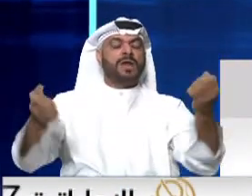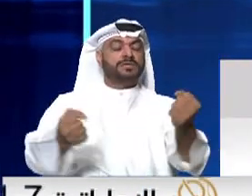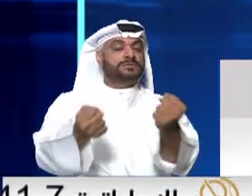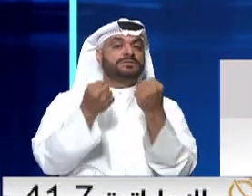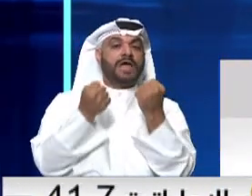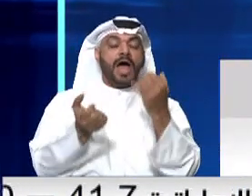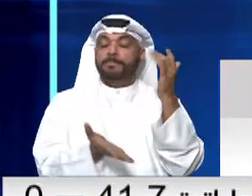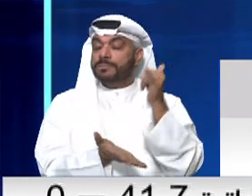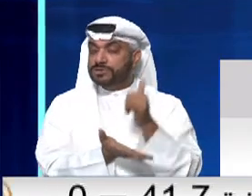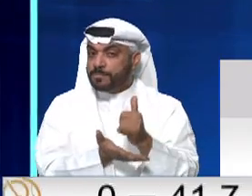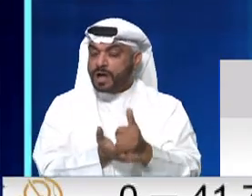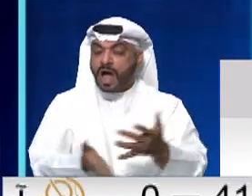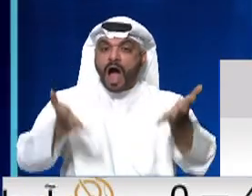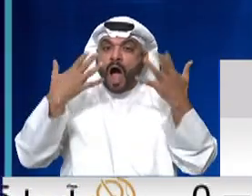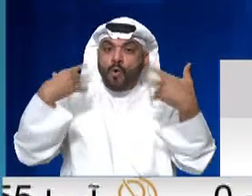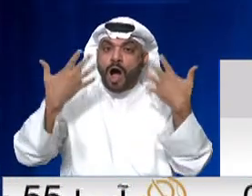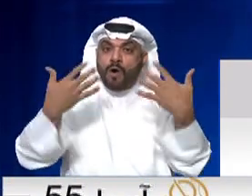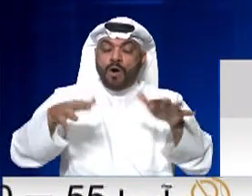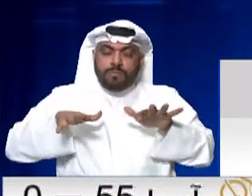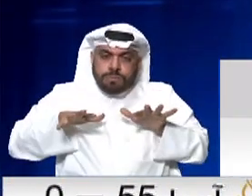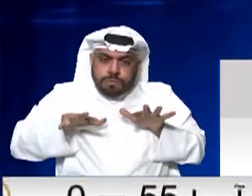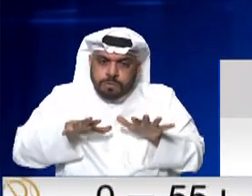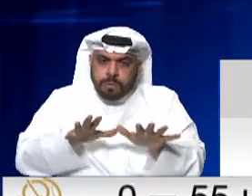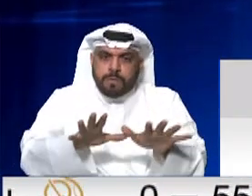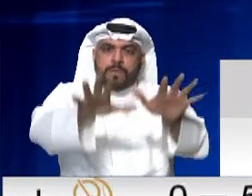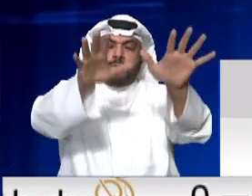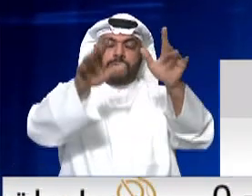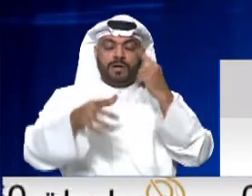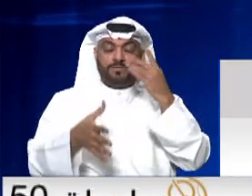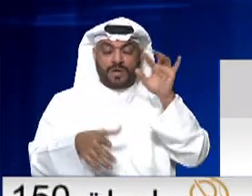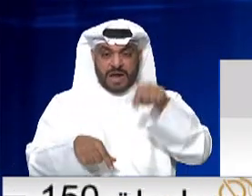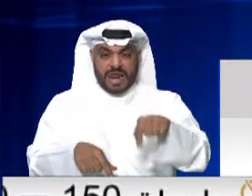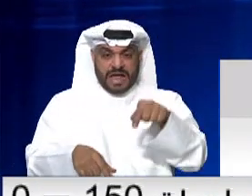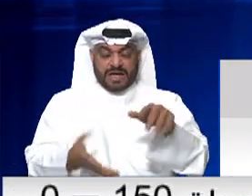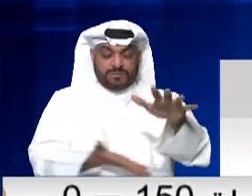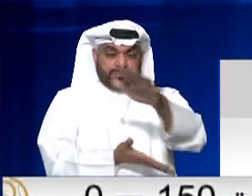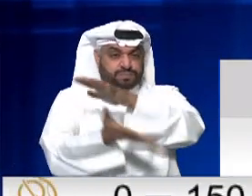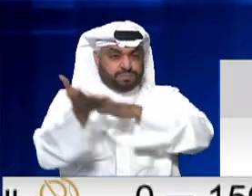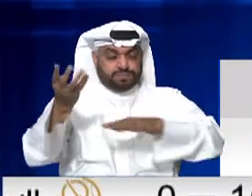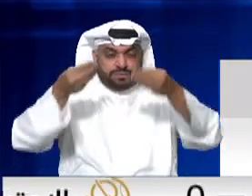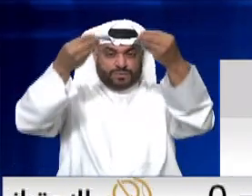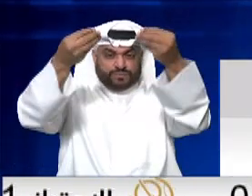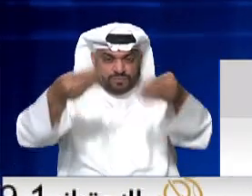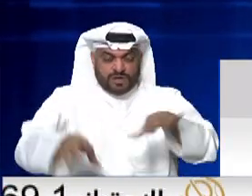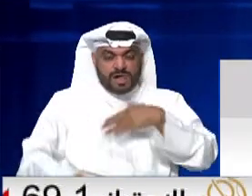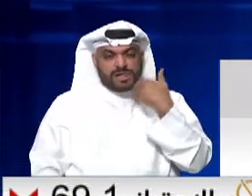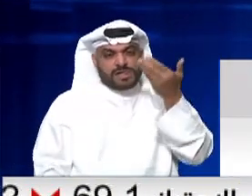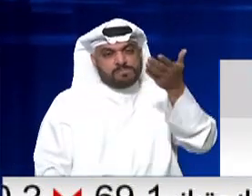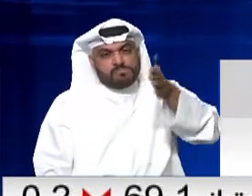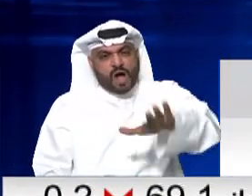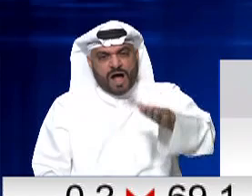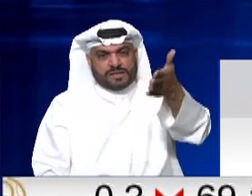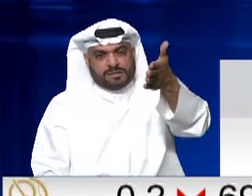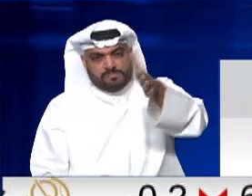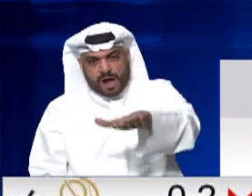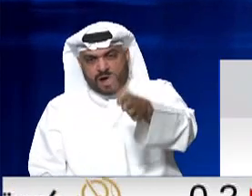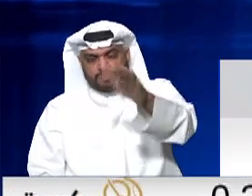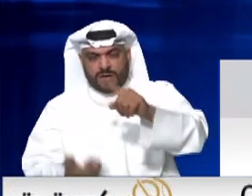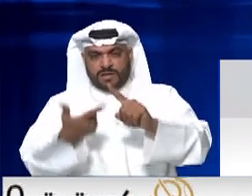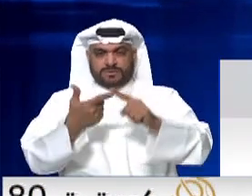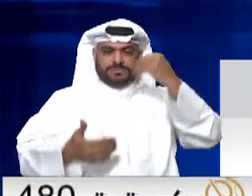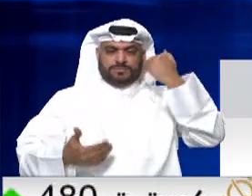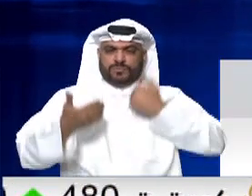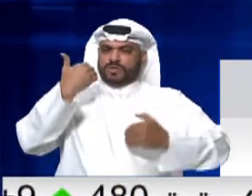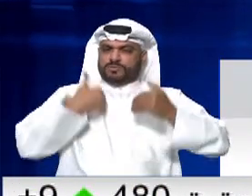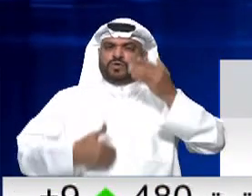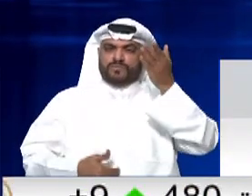والحرائق التي اجتاحت مدن ايطاليه واسفرت عن سقوط عدد من الضحايا والاصابات وتدمير